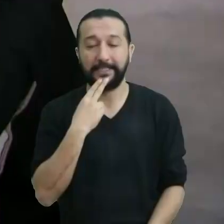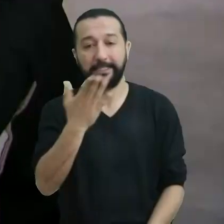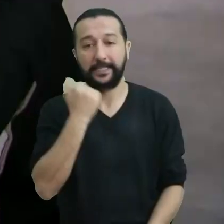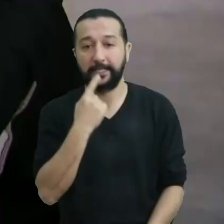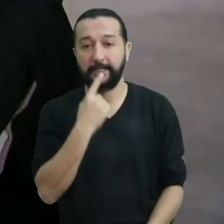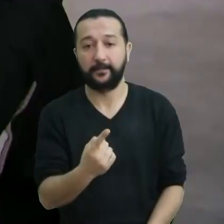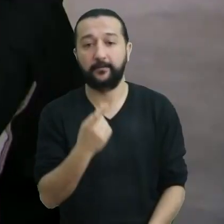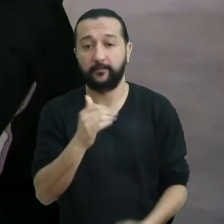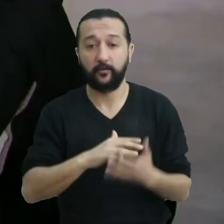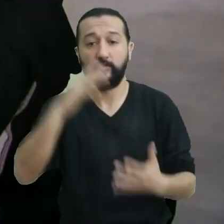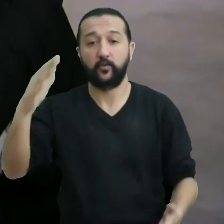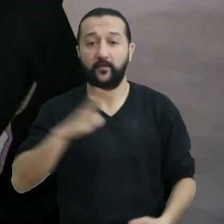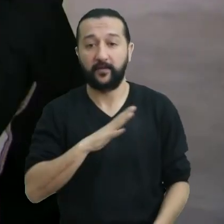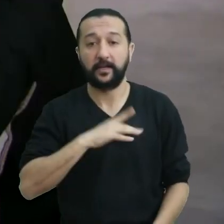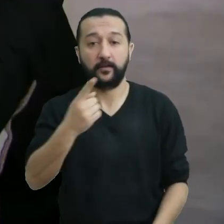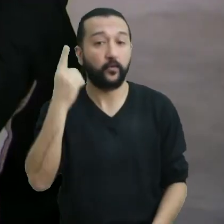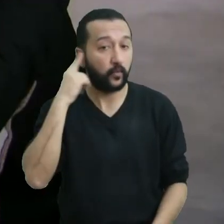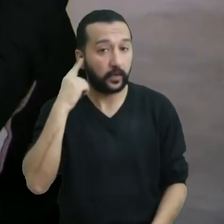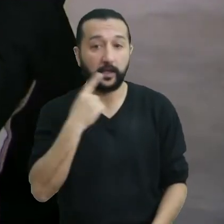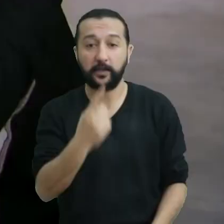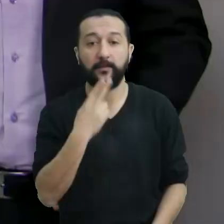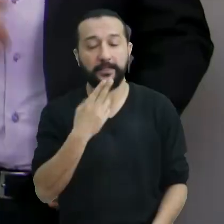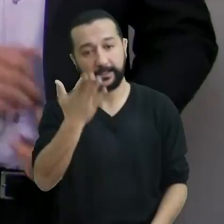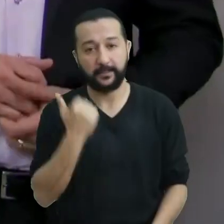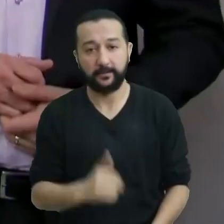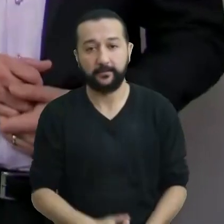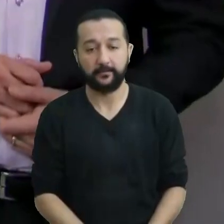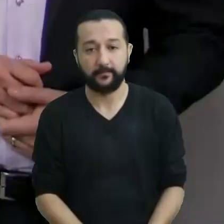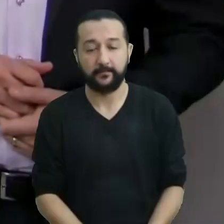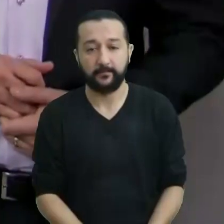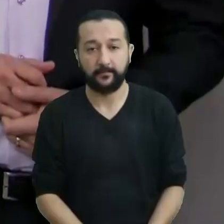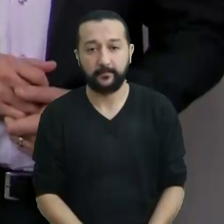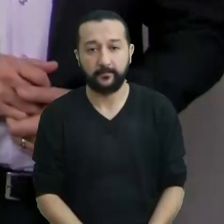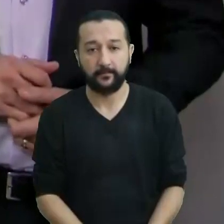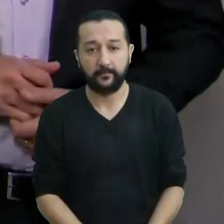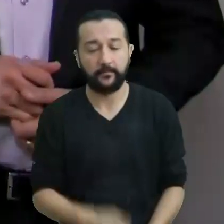kız. Yüklü para ver, gel kulağına söyleyeyim kız, gel.